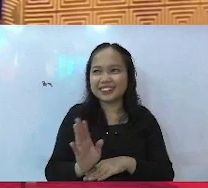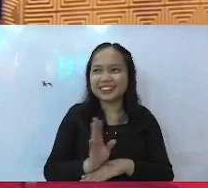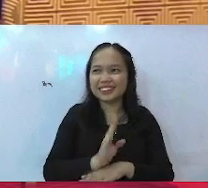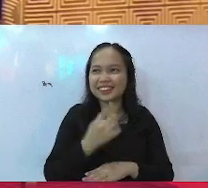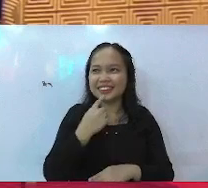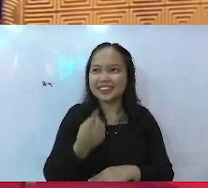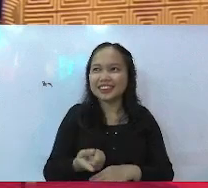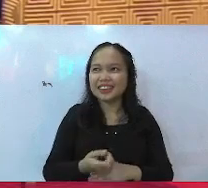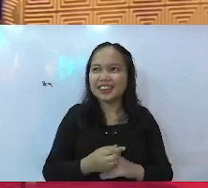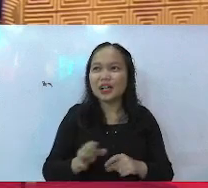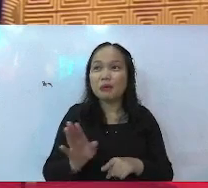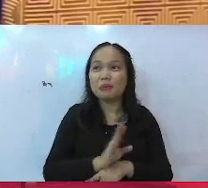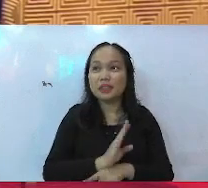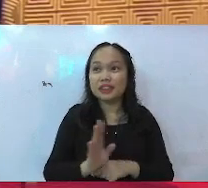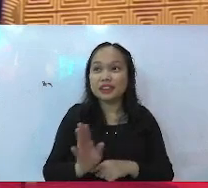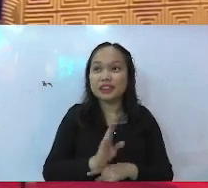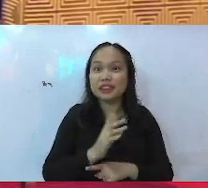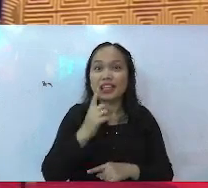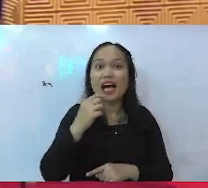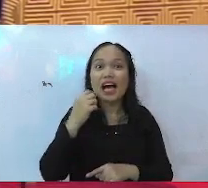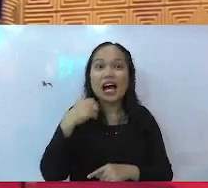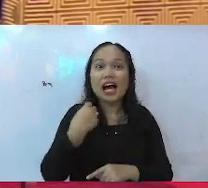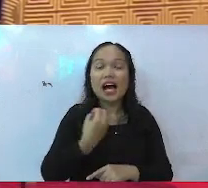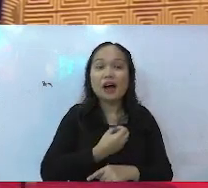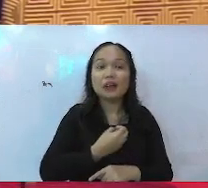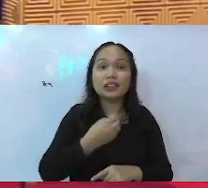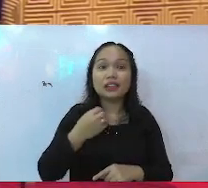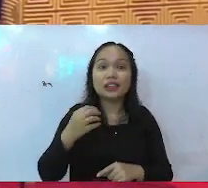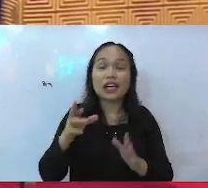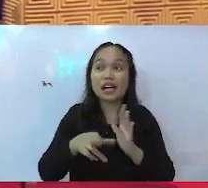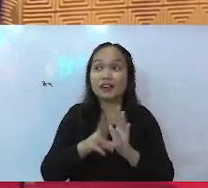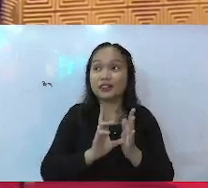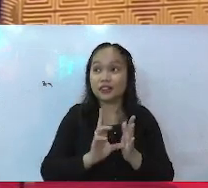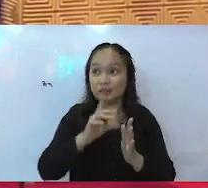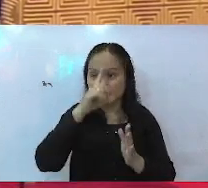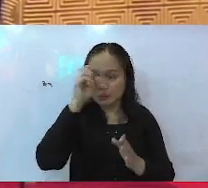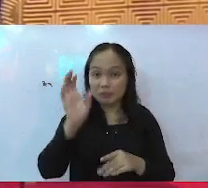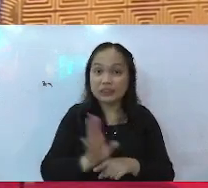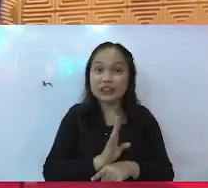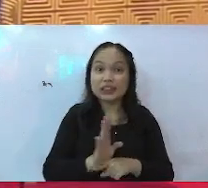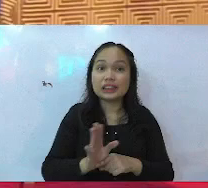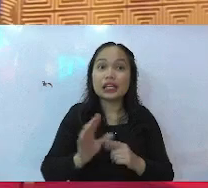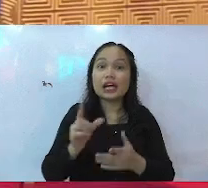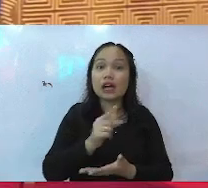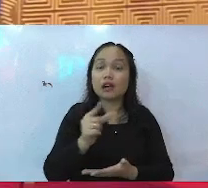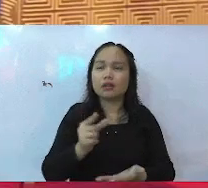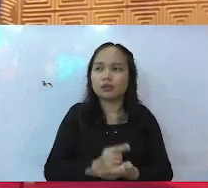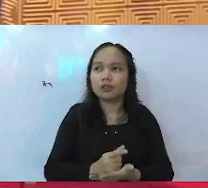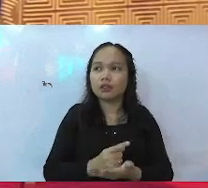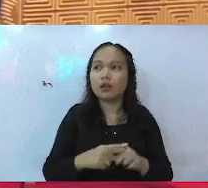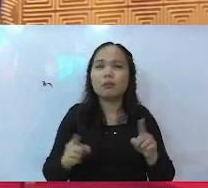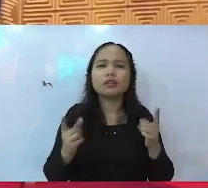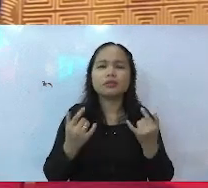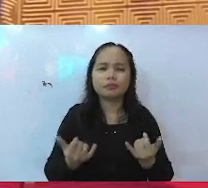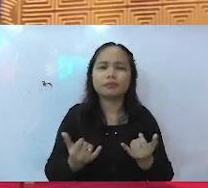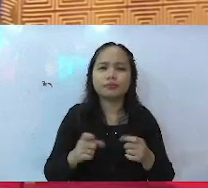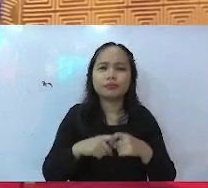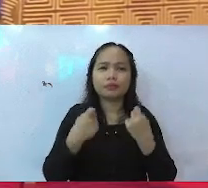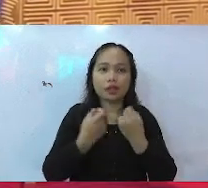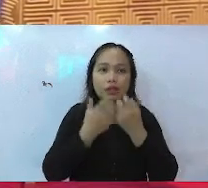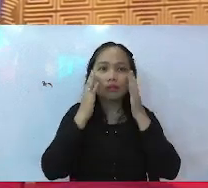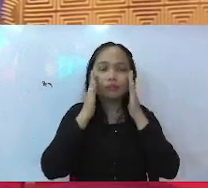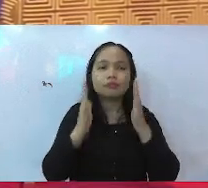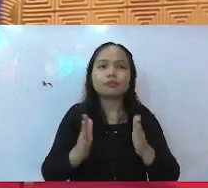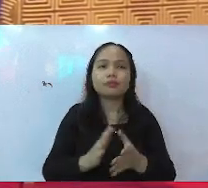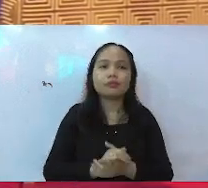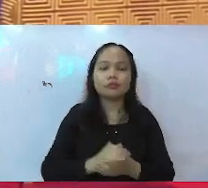sa sa kanyang graduation kaya Ah wala tayo ngayong recap pero Tingnan niyo mga kapatid Tingan niyo team f put this in